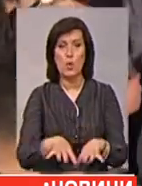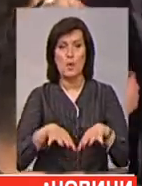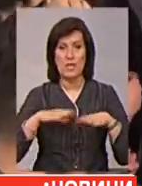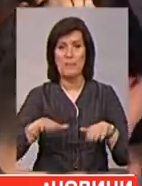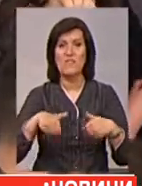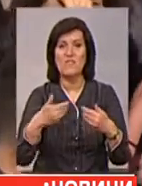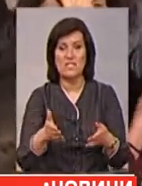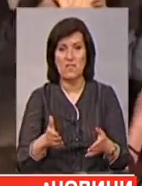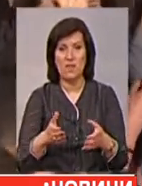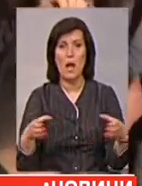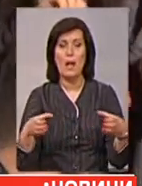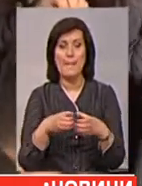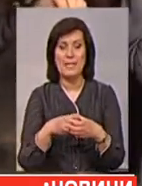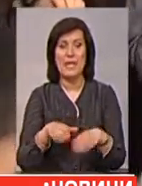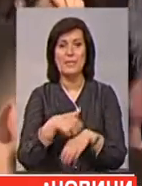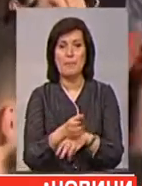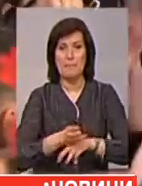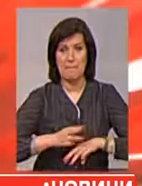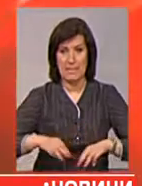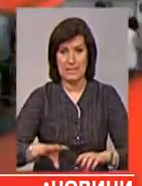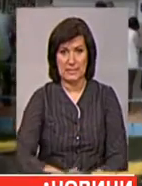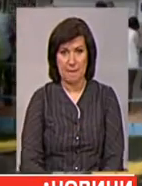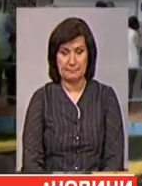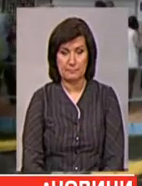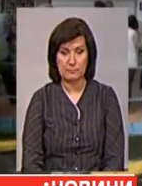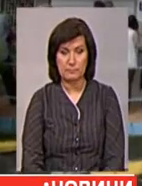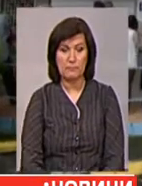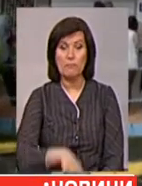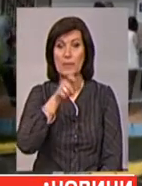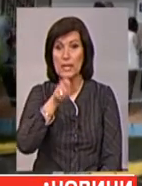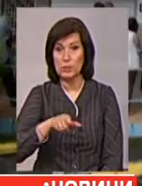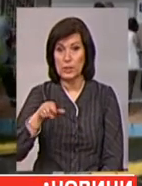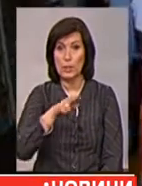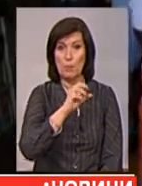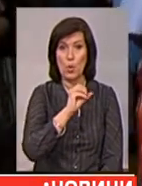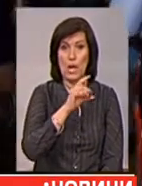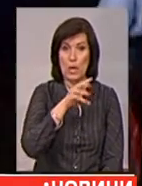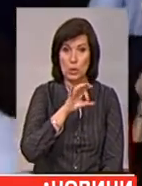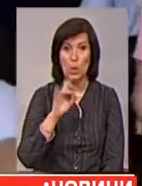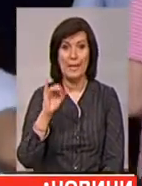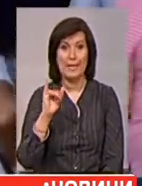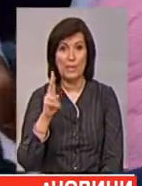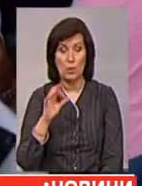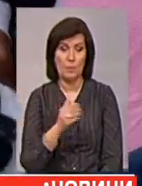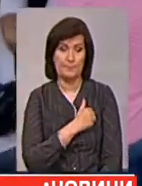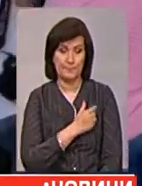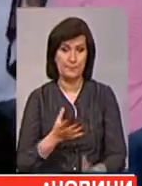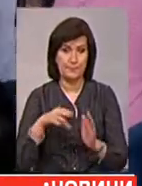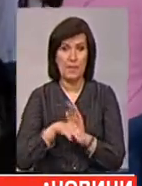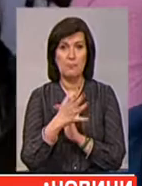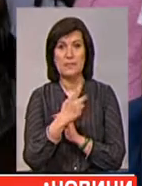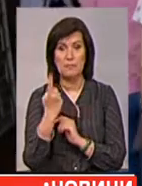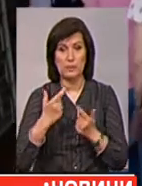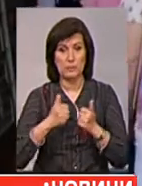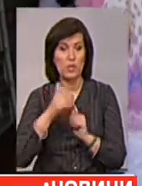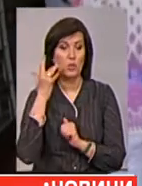висловив кабінету прем'єр-міністра Іси Мустафи. Жителі Пуерто-Рико висловили бажання стати 51-м штатом